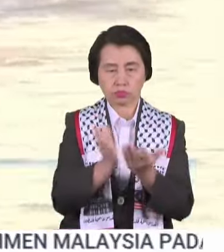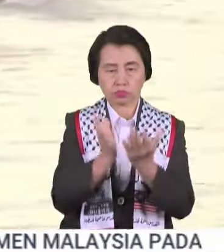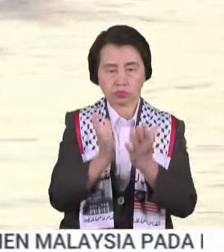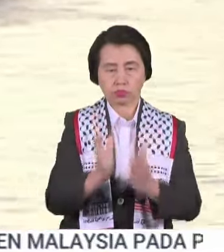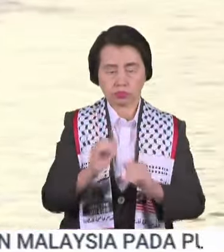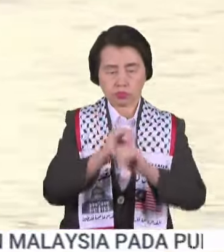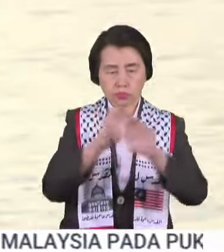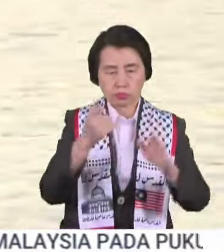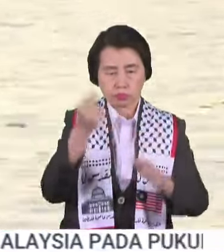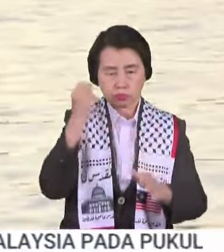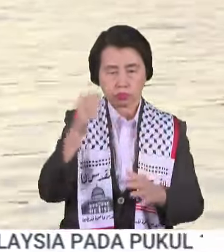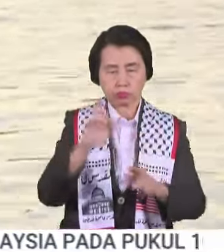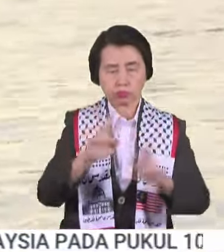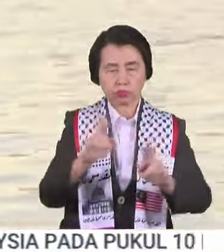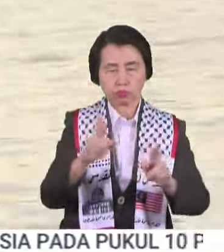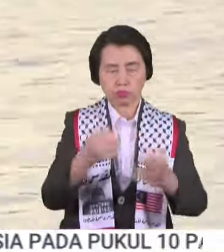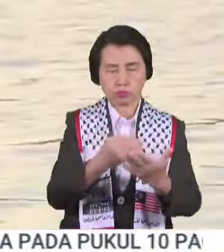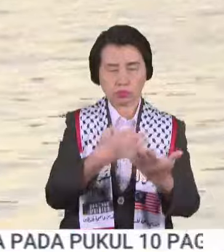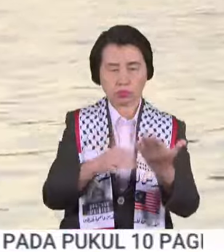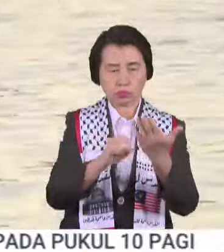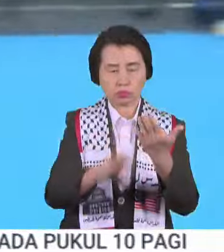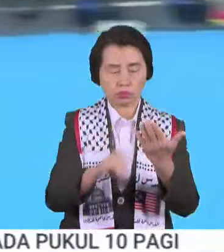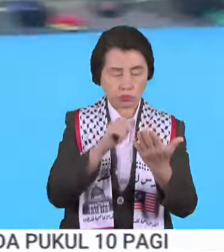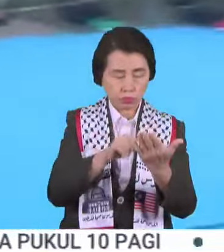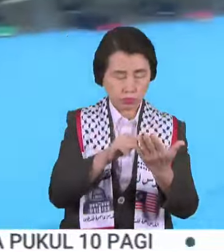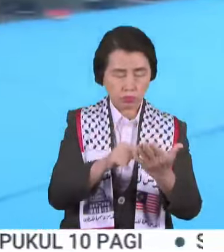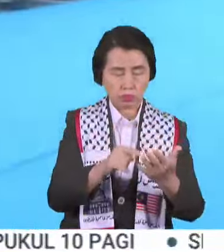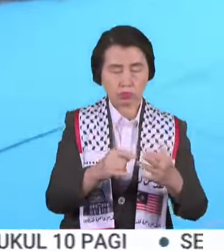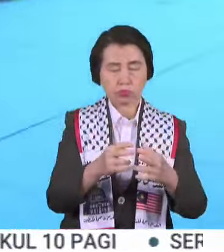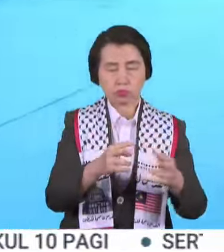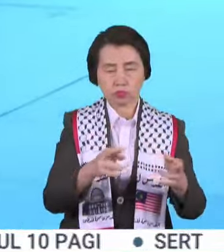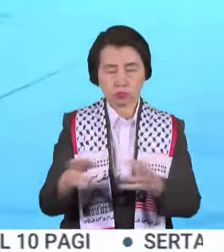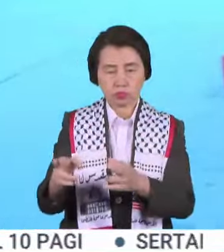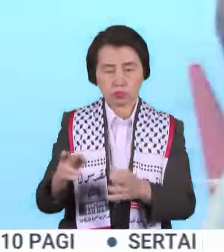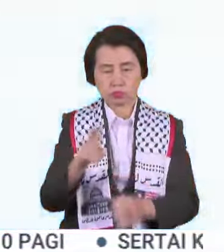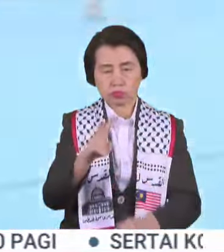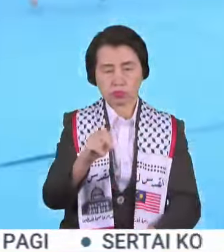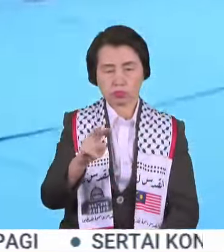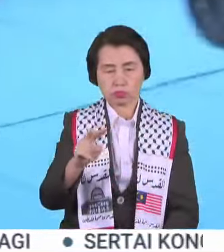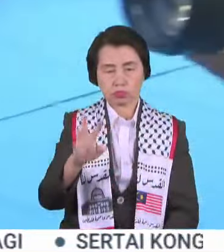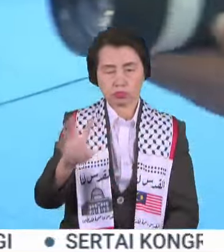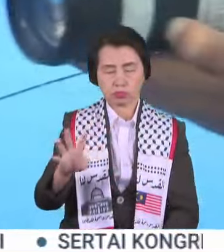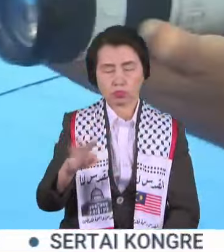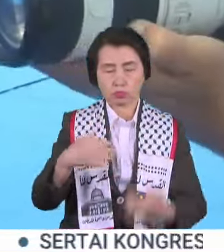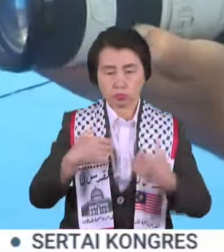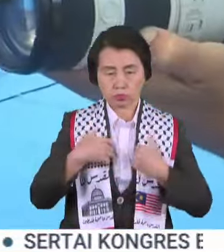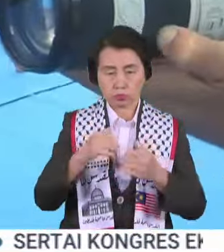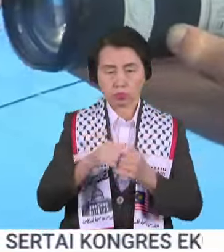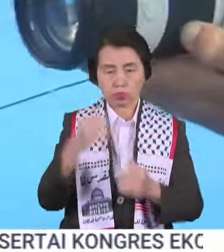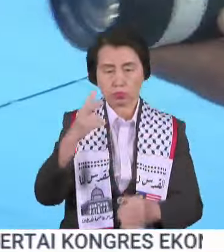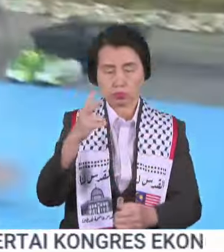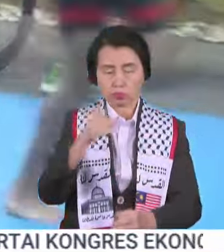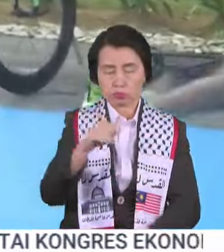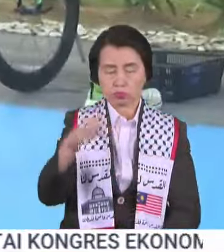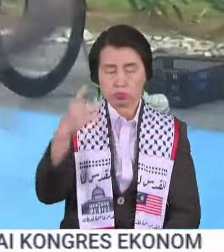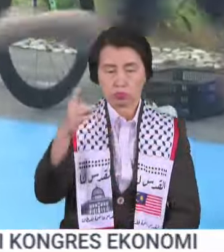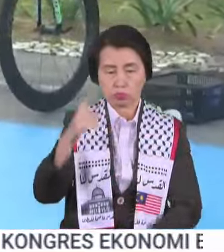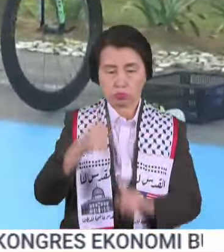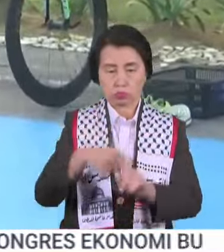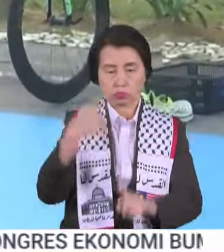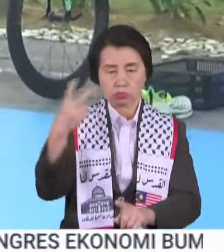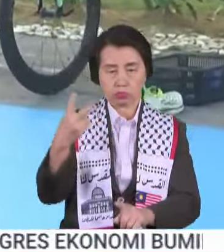tadi. Rabu lalu tular di media sosial berkenaan penganjuran Piala Polo 2024 yang berlangsung pada 17 dan 18